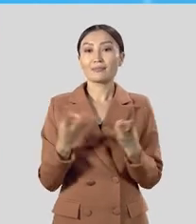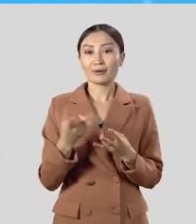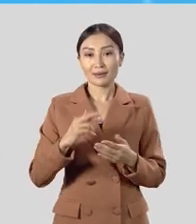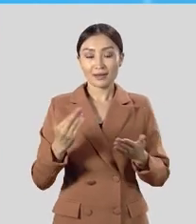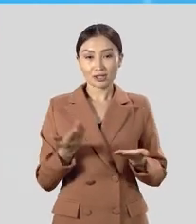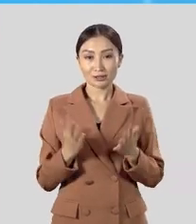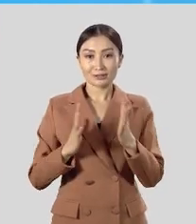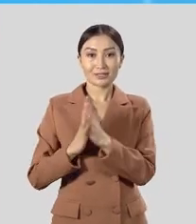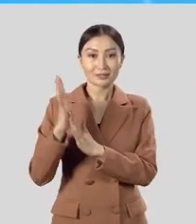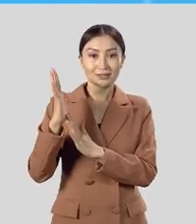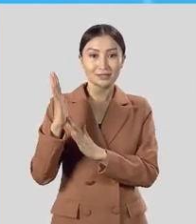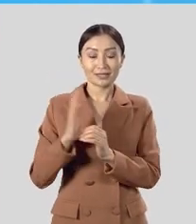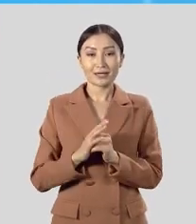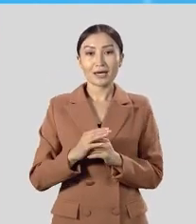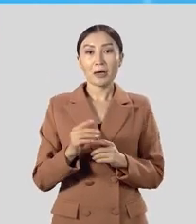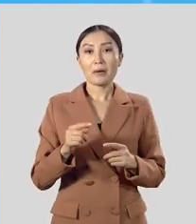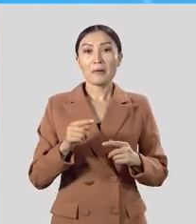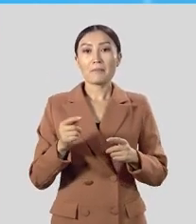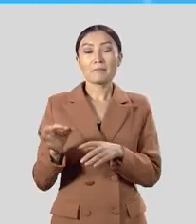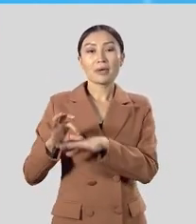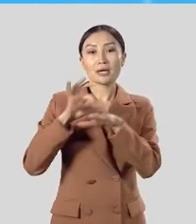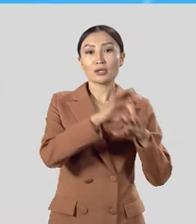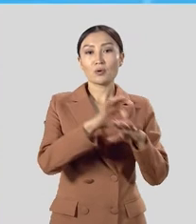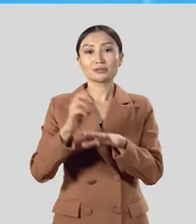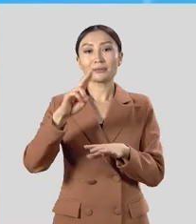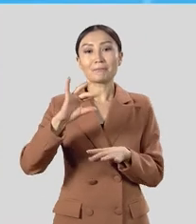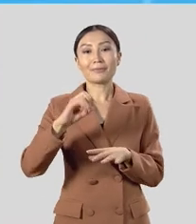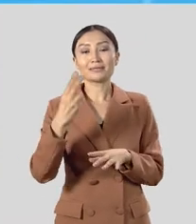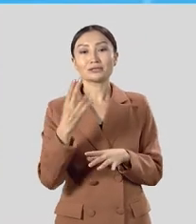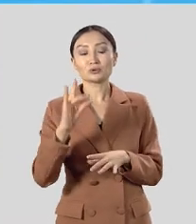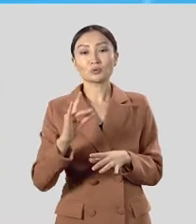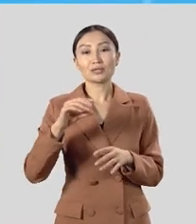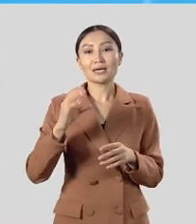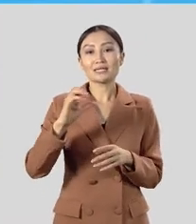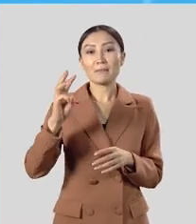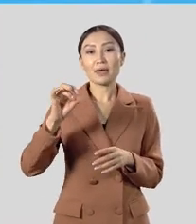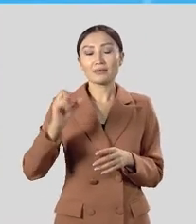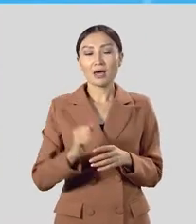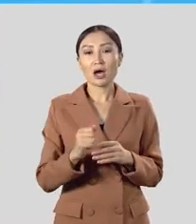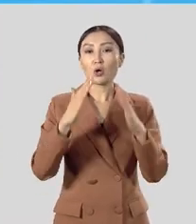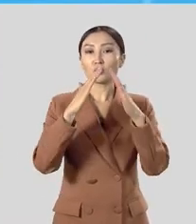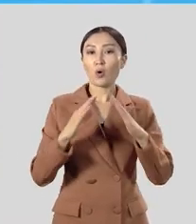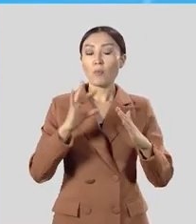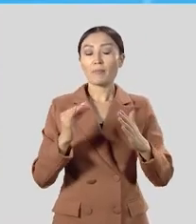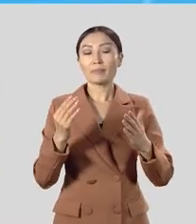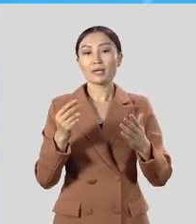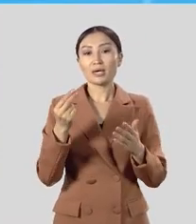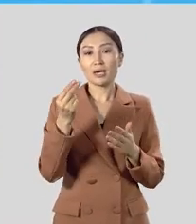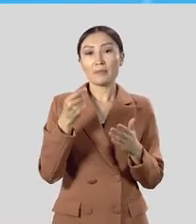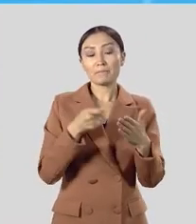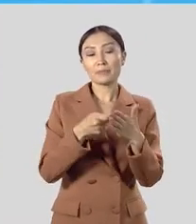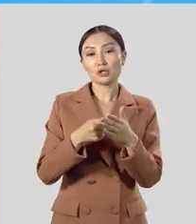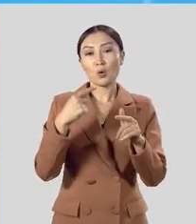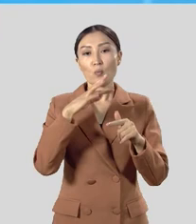для жизни растений. Переносят пыльцу и семена растений. Являются домом и пищей многим другим